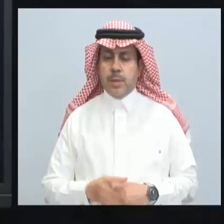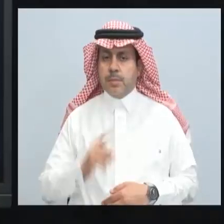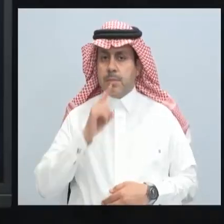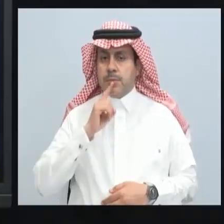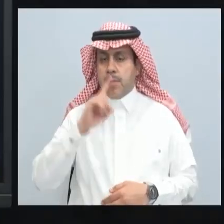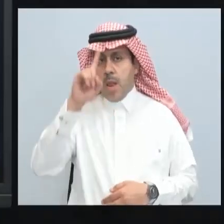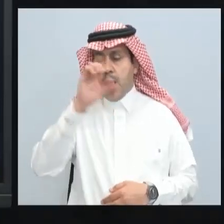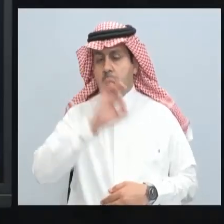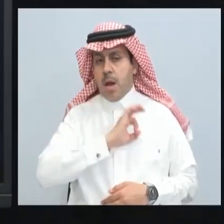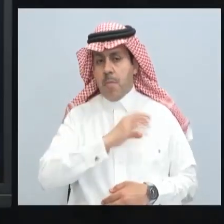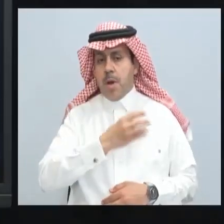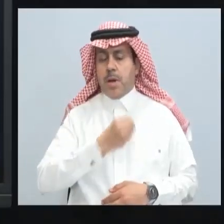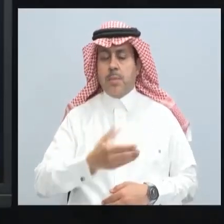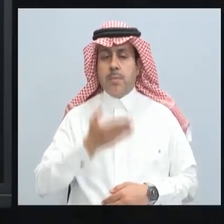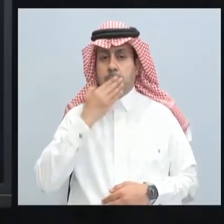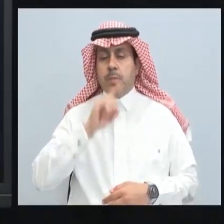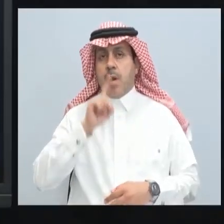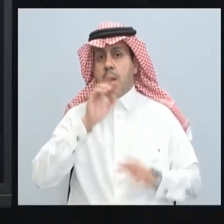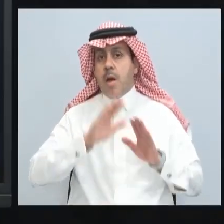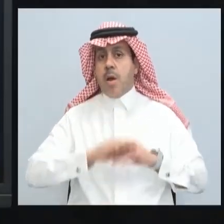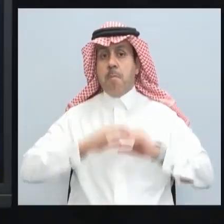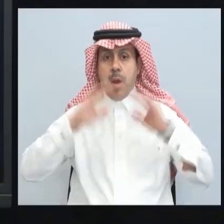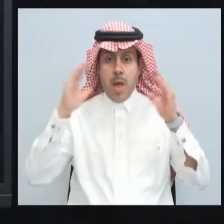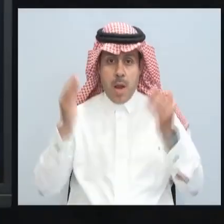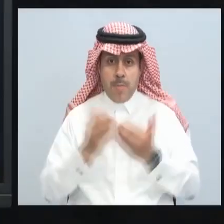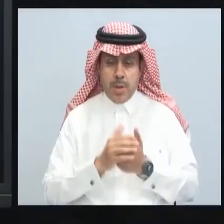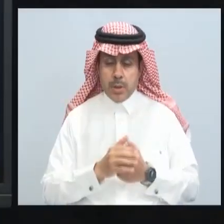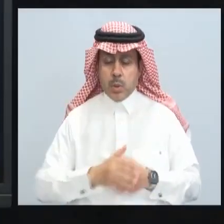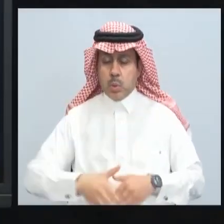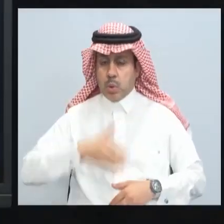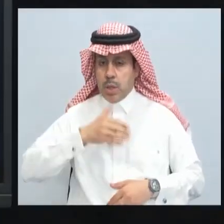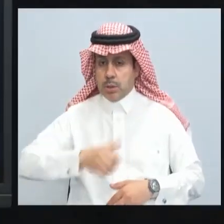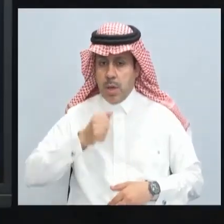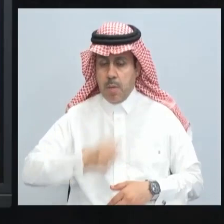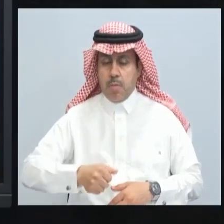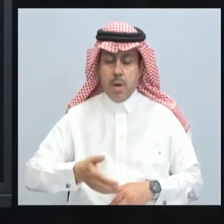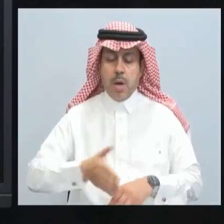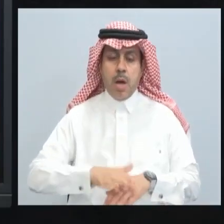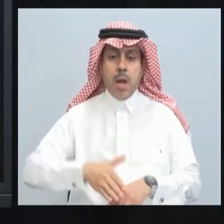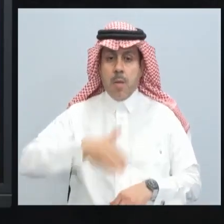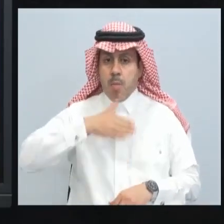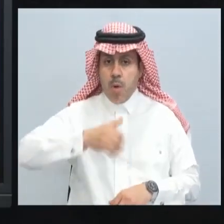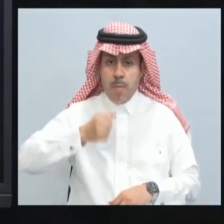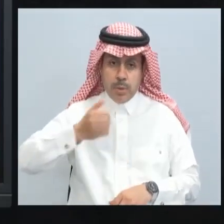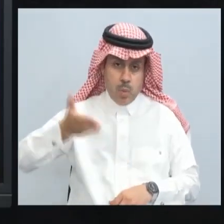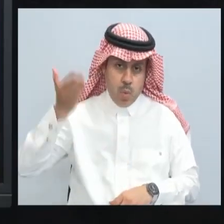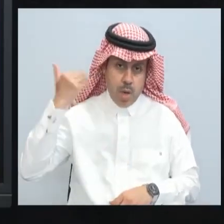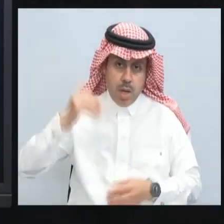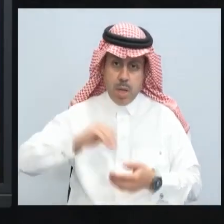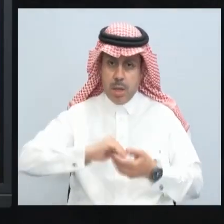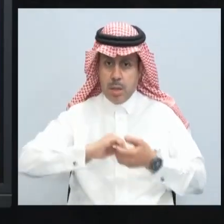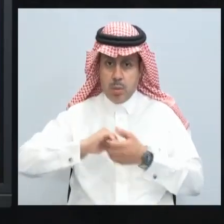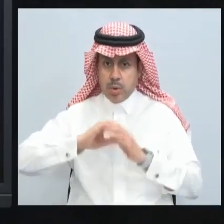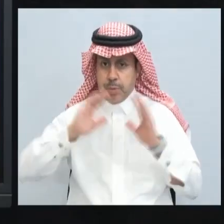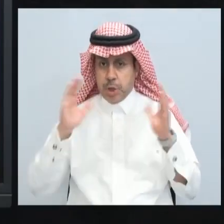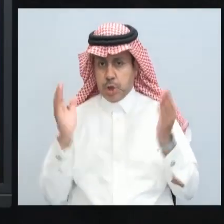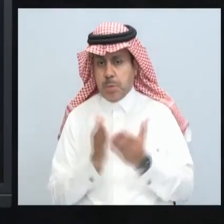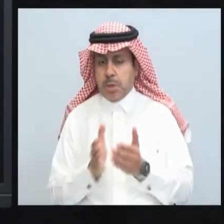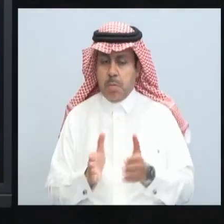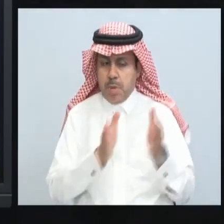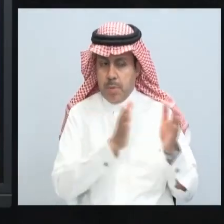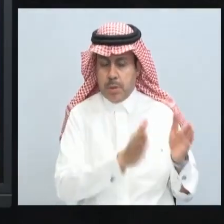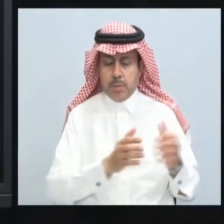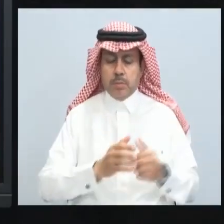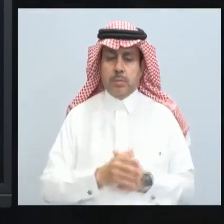بسم الله الرحمن الرحيم الحمد لله رب العالمين وصلى الله وسلم وبارك على نبينا محمد وعلى اله وصحبه اجمعين اما بعد